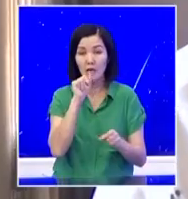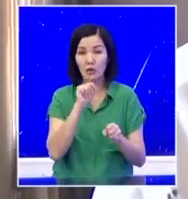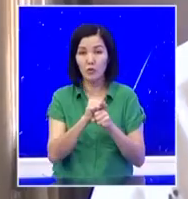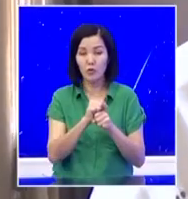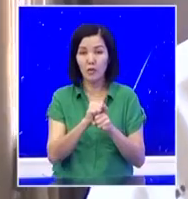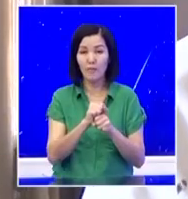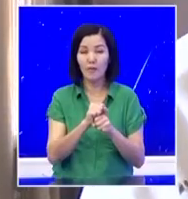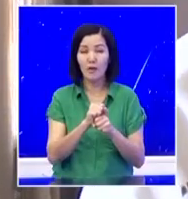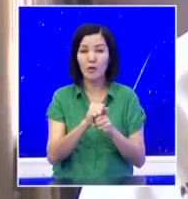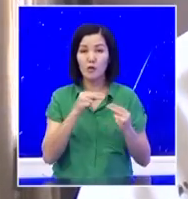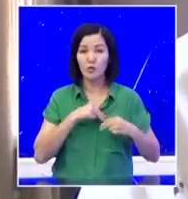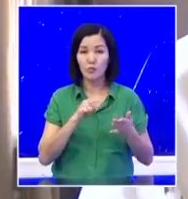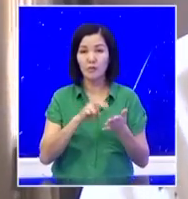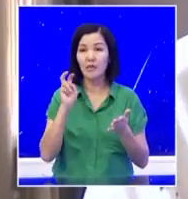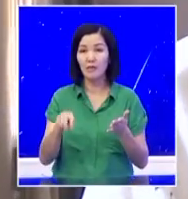жағдай кезеңінде